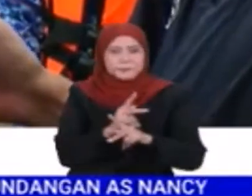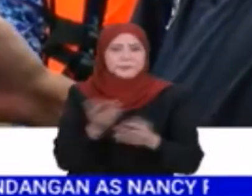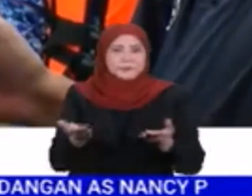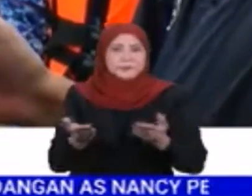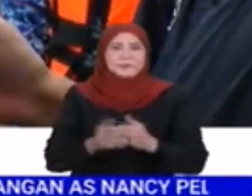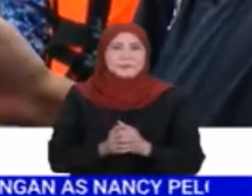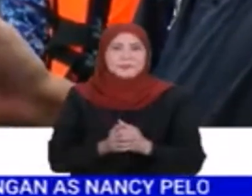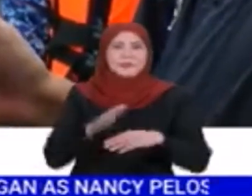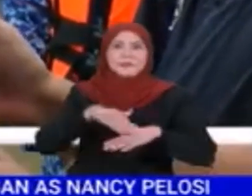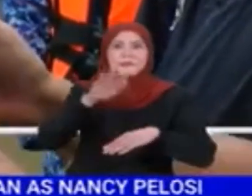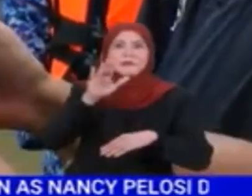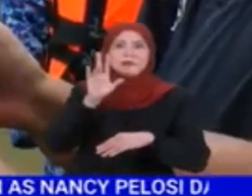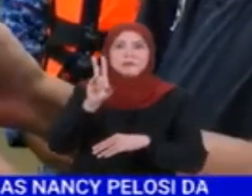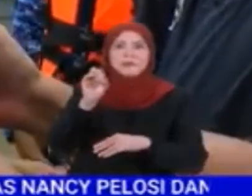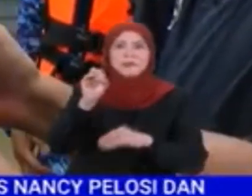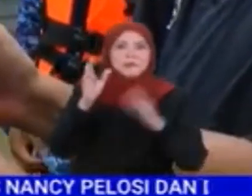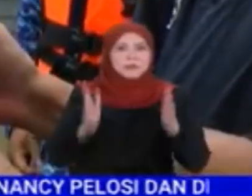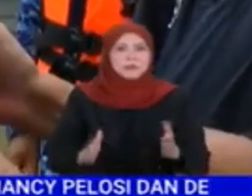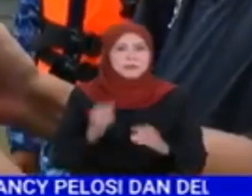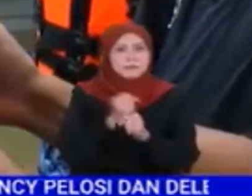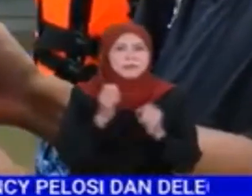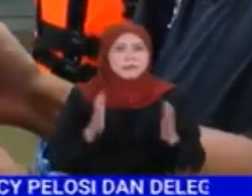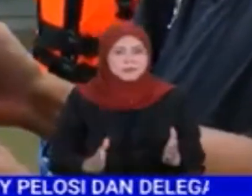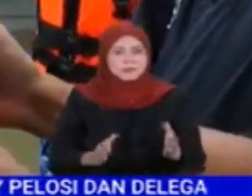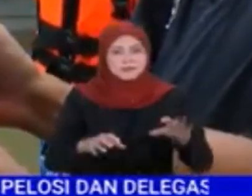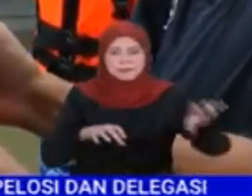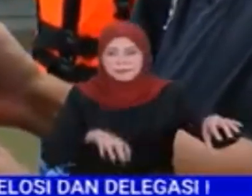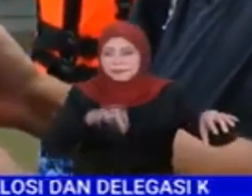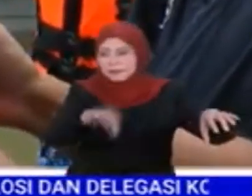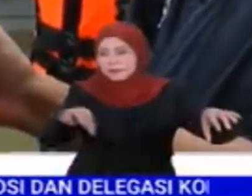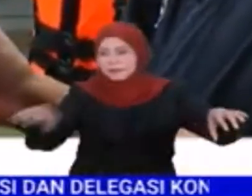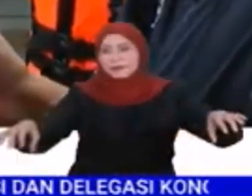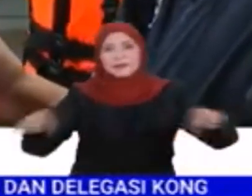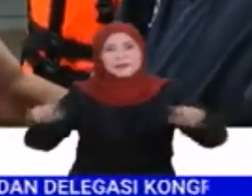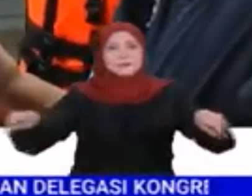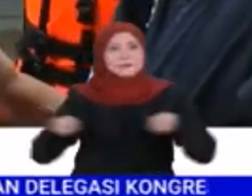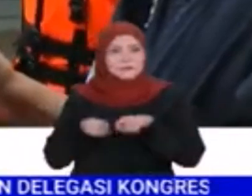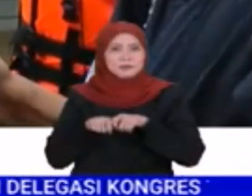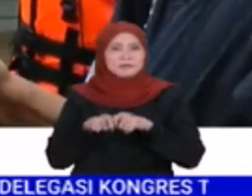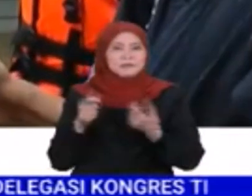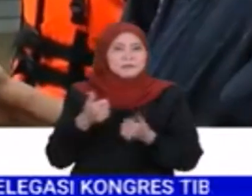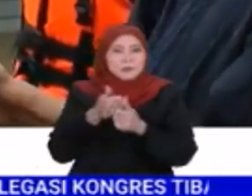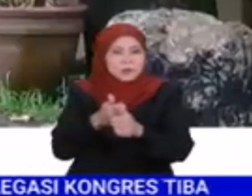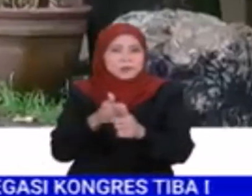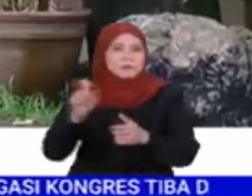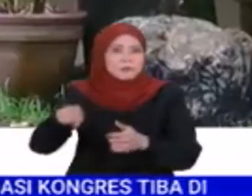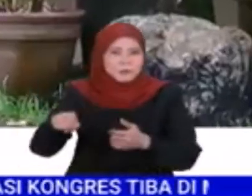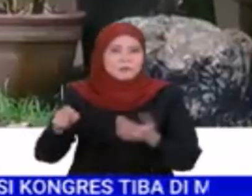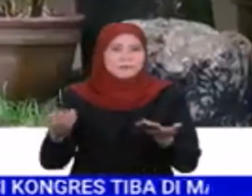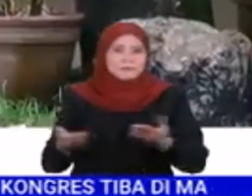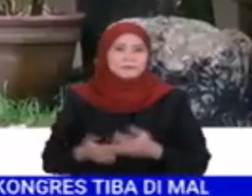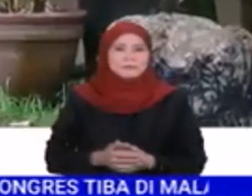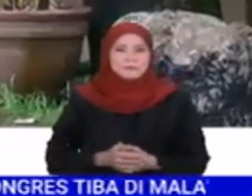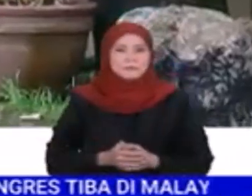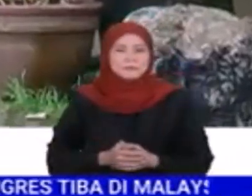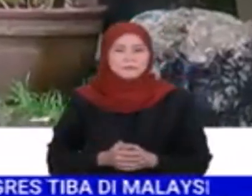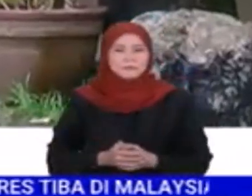lebih kurang 30 anggota lah di setiap lokasi yang berbeza-beza lah mengikut keperluan dan keutamaan lah.